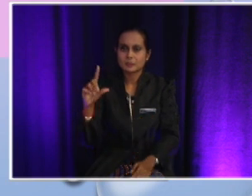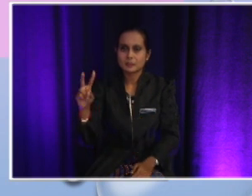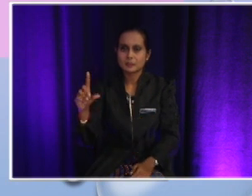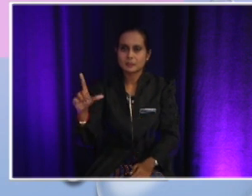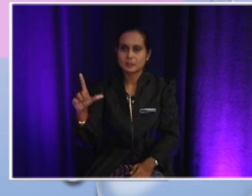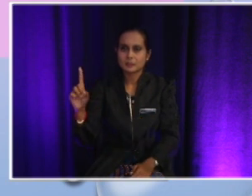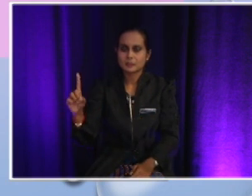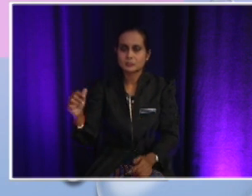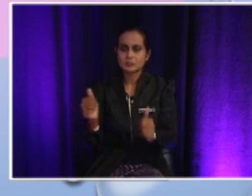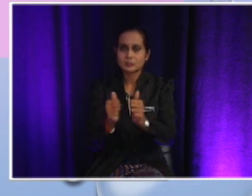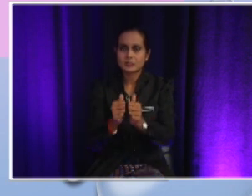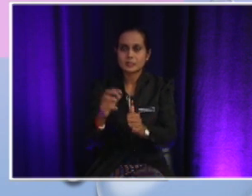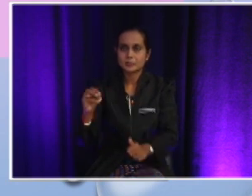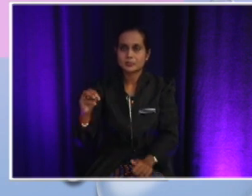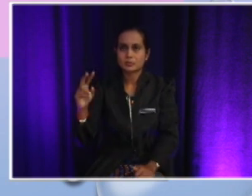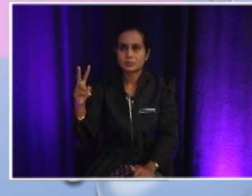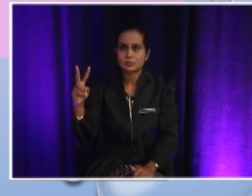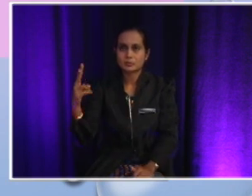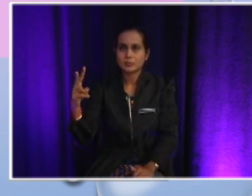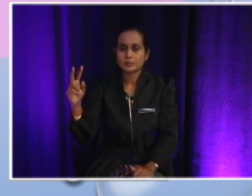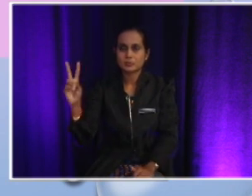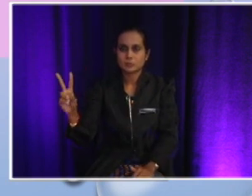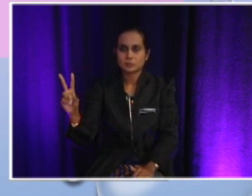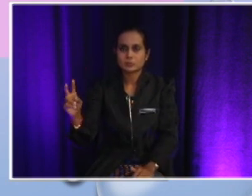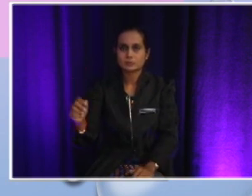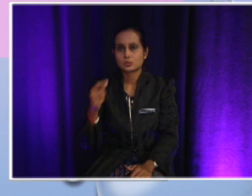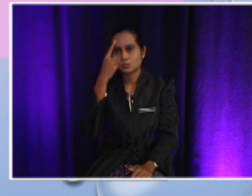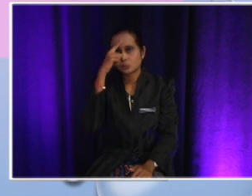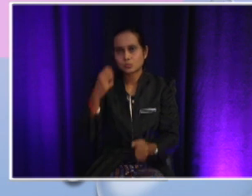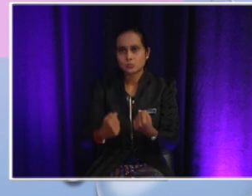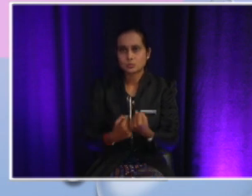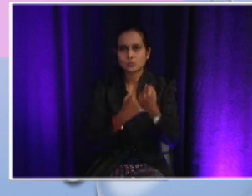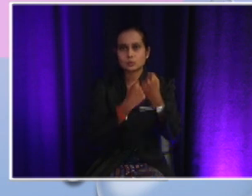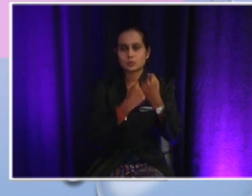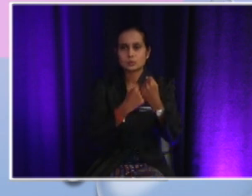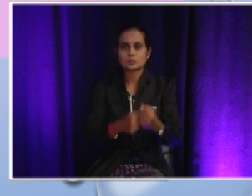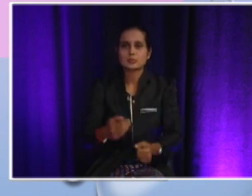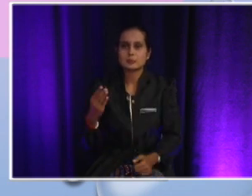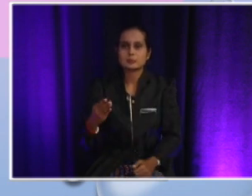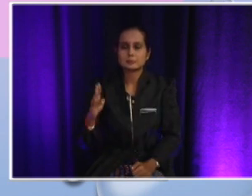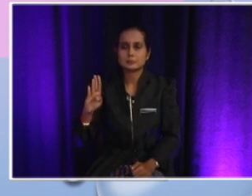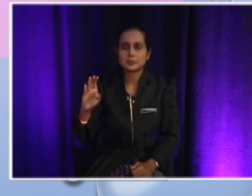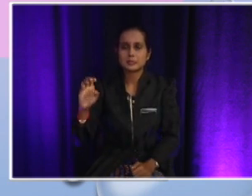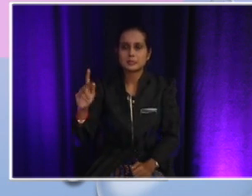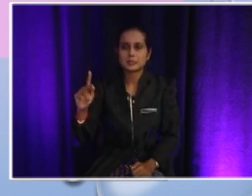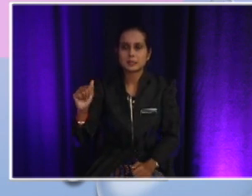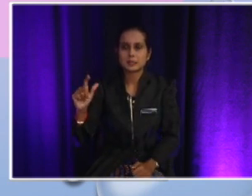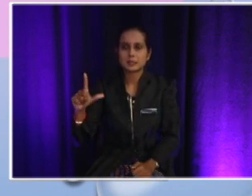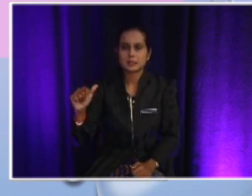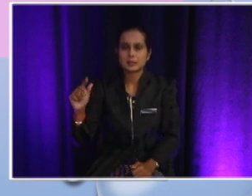12 volt. Okey, agar dapat menampung voltan bekalan 12 volt yang dikenakan pada mentol. Sebab mentol L1 tadi dia